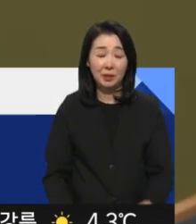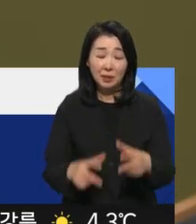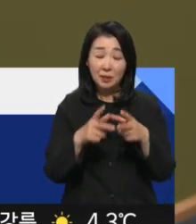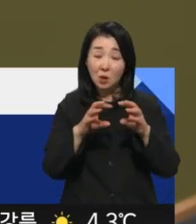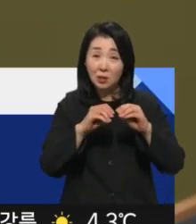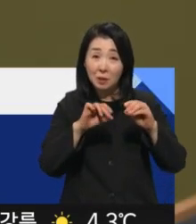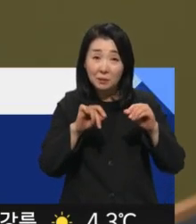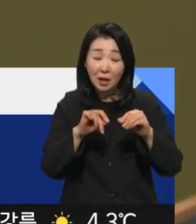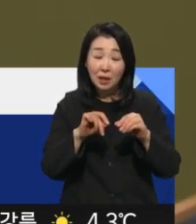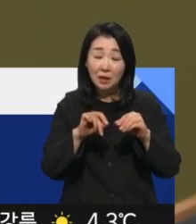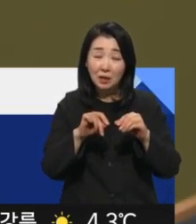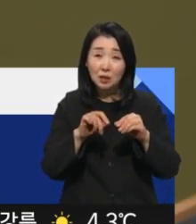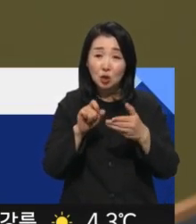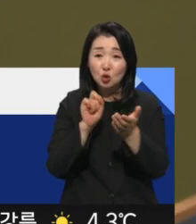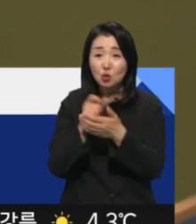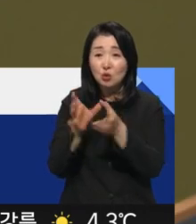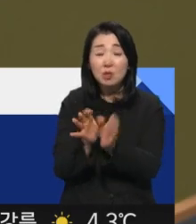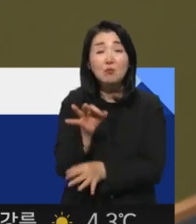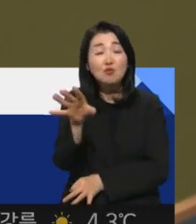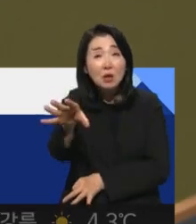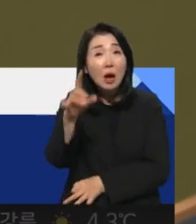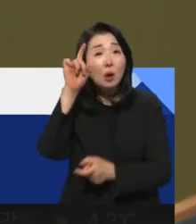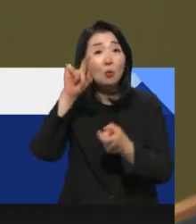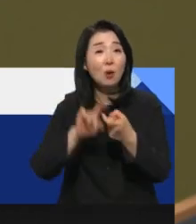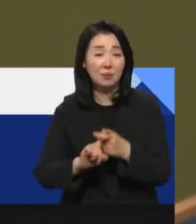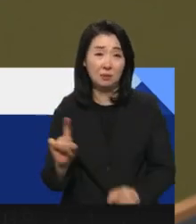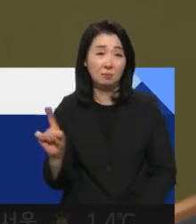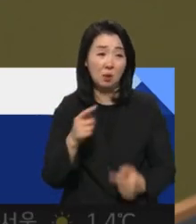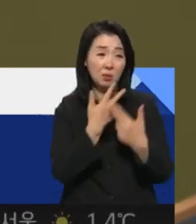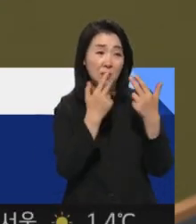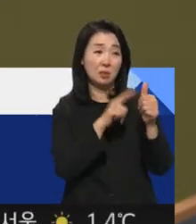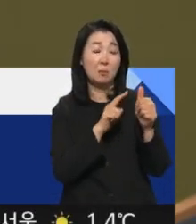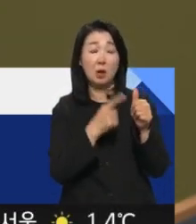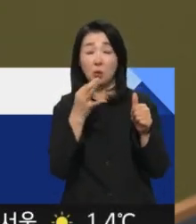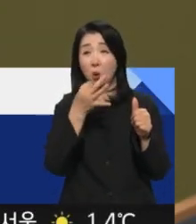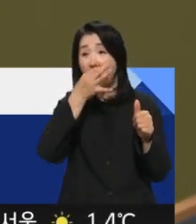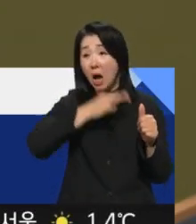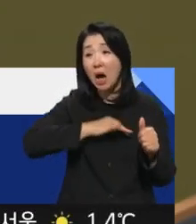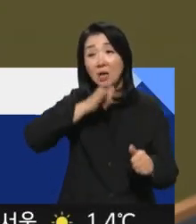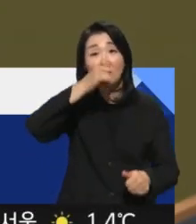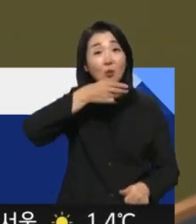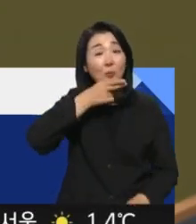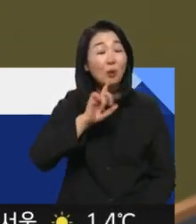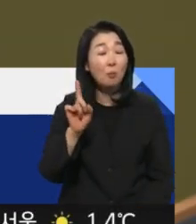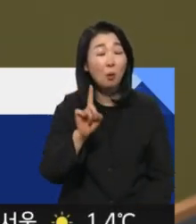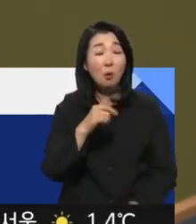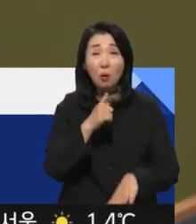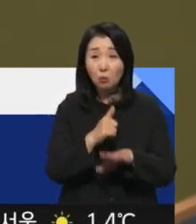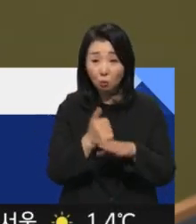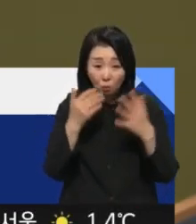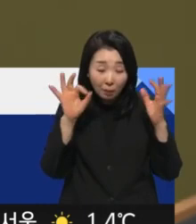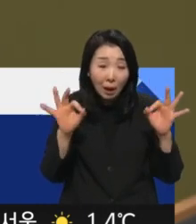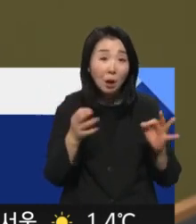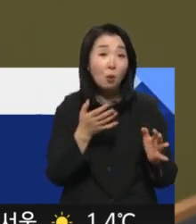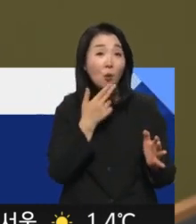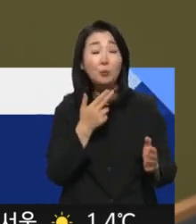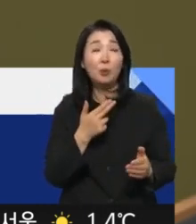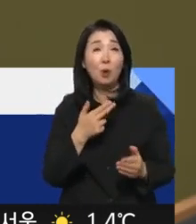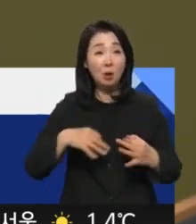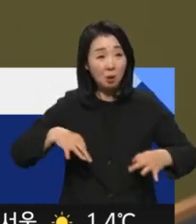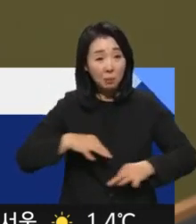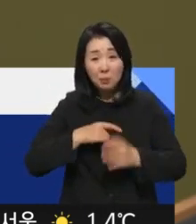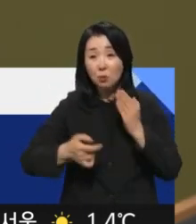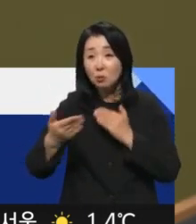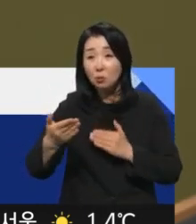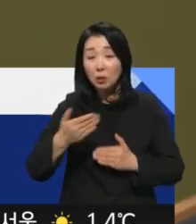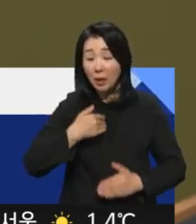사건이든요 다 관심 하나 있어요. 이재명 대표가 돈 먹은 게 있냐. 근데 결국은 없어요. 배임이라는 거는 손해를 줬다는 건데 제가